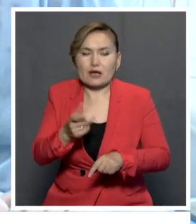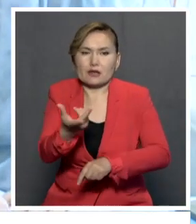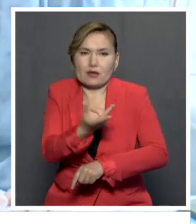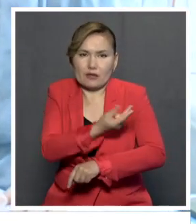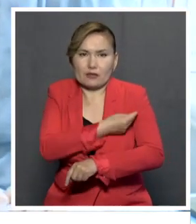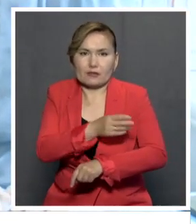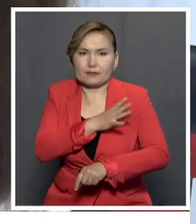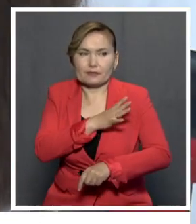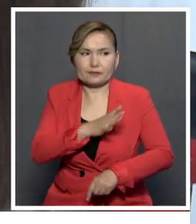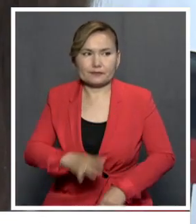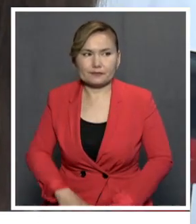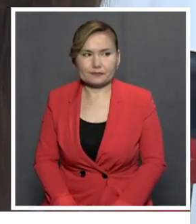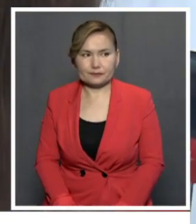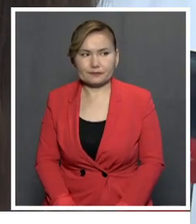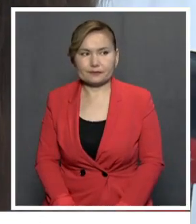тұрғын екпе салғызған.